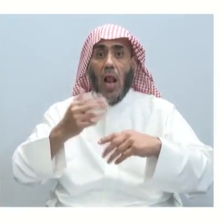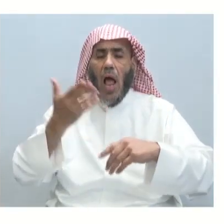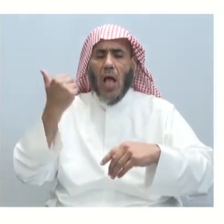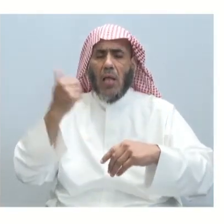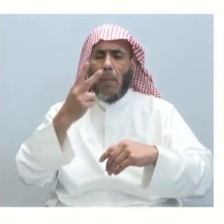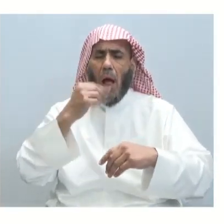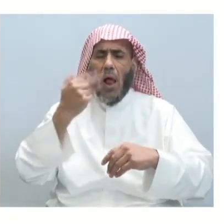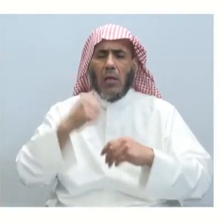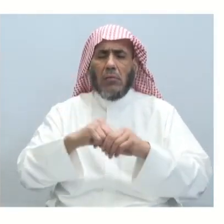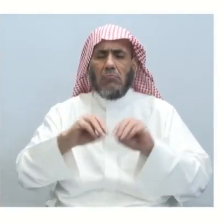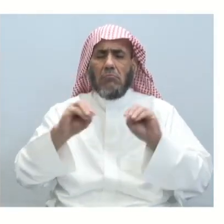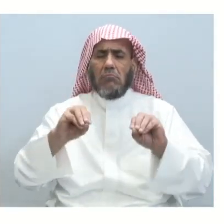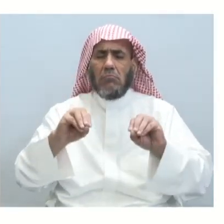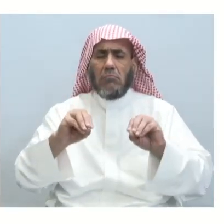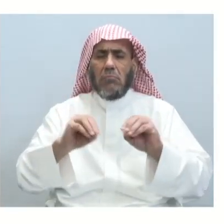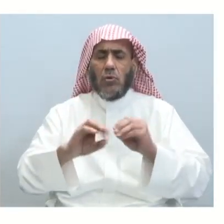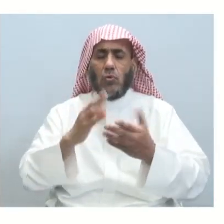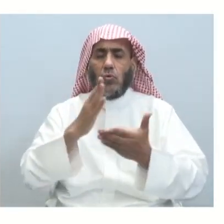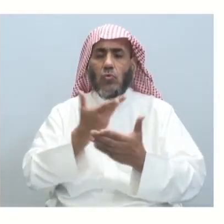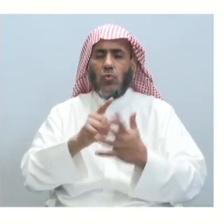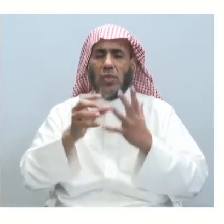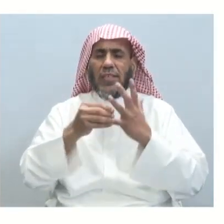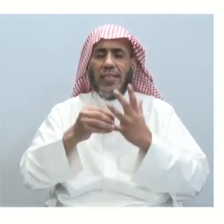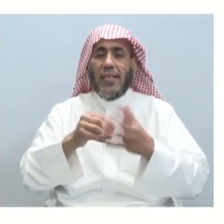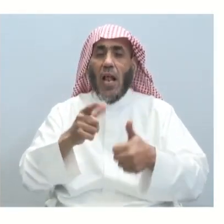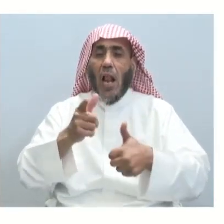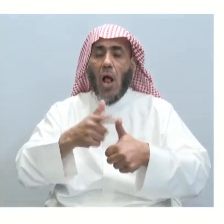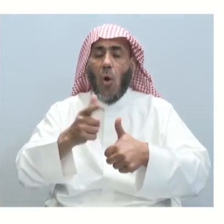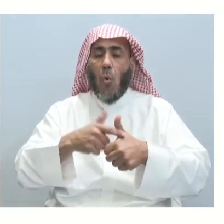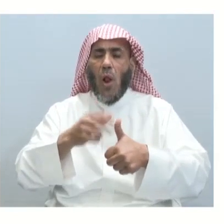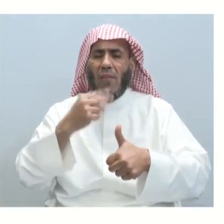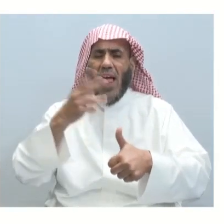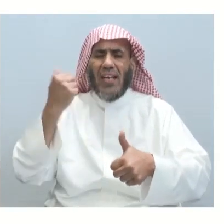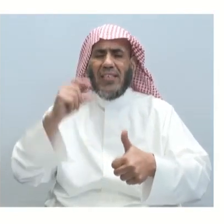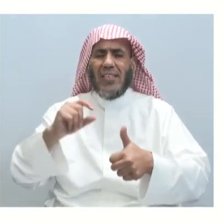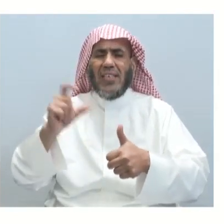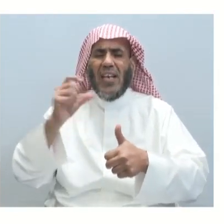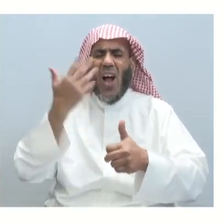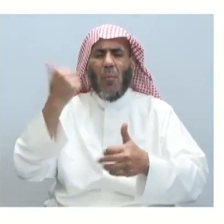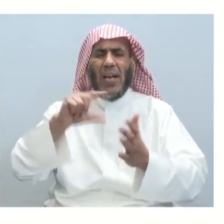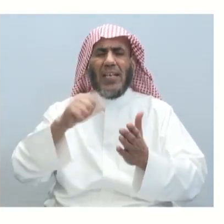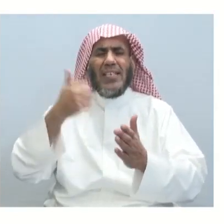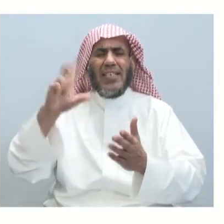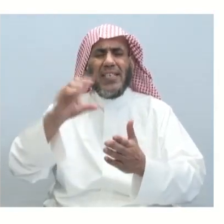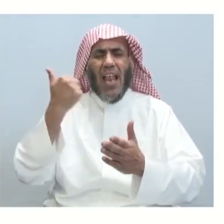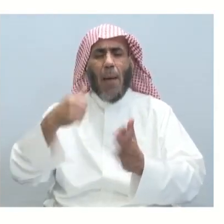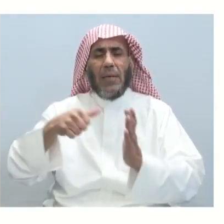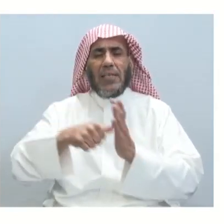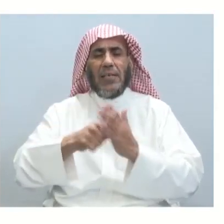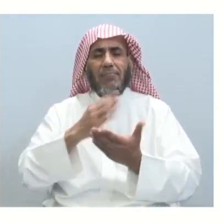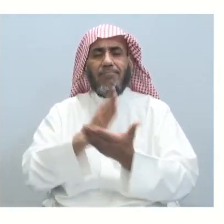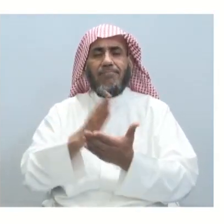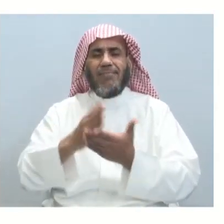فيه عن الجزء الاول من العصر الجاهل لما تحدثنا عن التحقيب والحقب وتقسيم